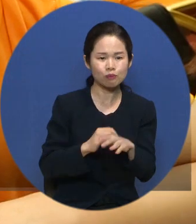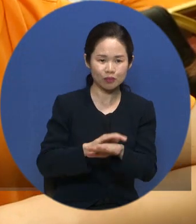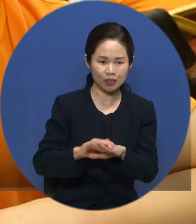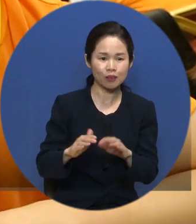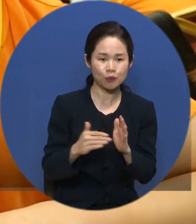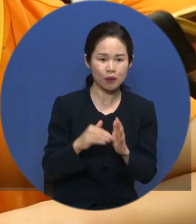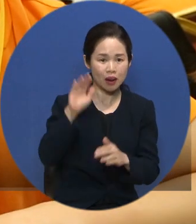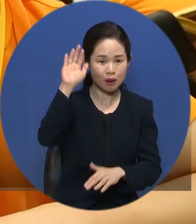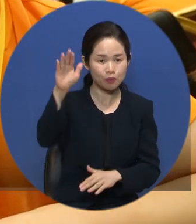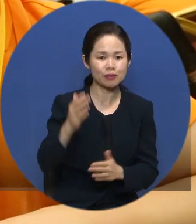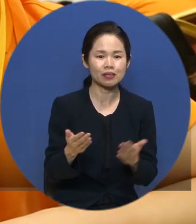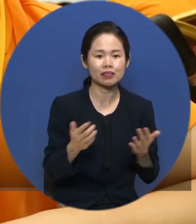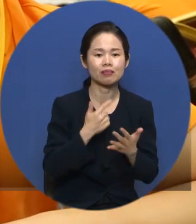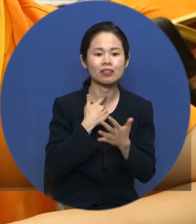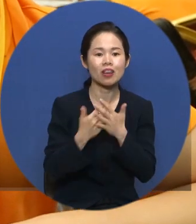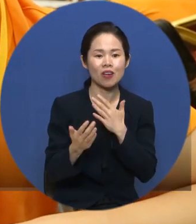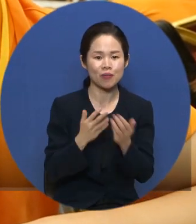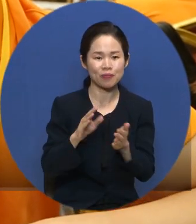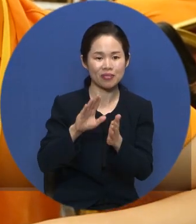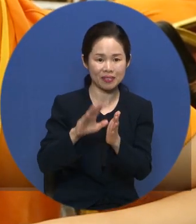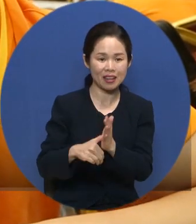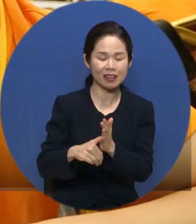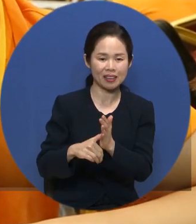직업 체험을 할 때도 많이